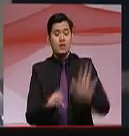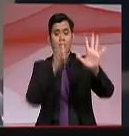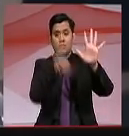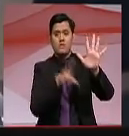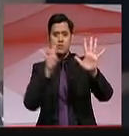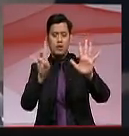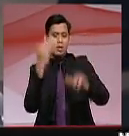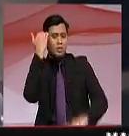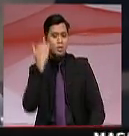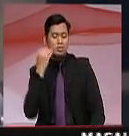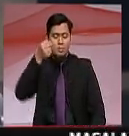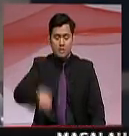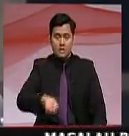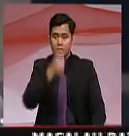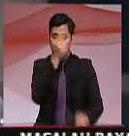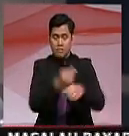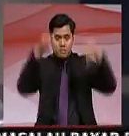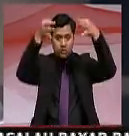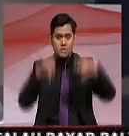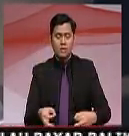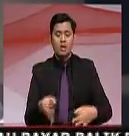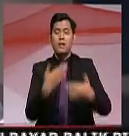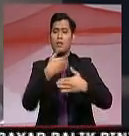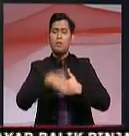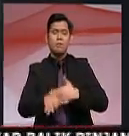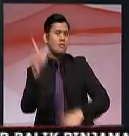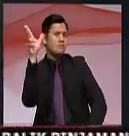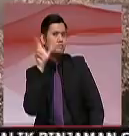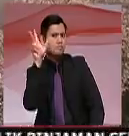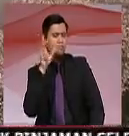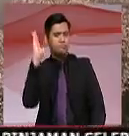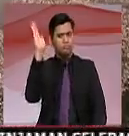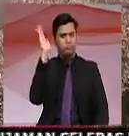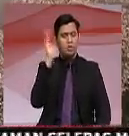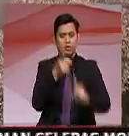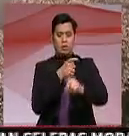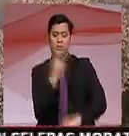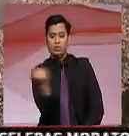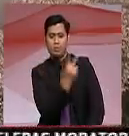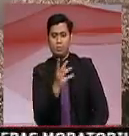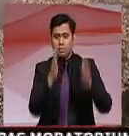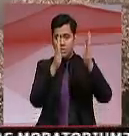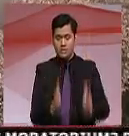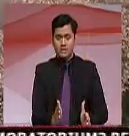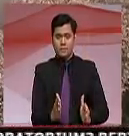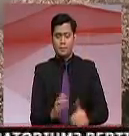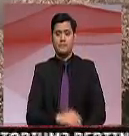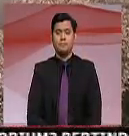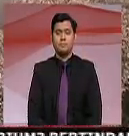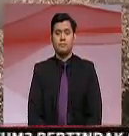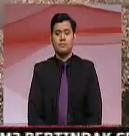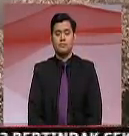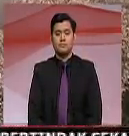Aduh Hakim menetapkan hari ini untuk menghubungkan keputusan selepas mendengar hujan dari kedua pihak pada akhir kisah pembelaan Farhana adzan